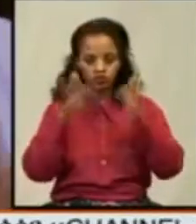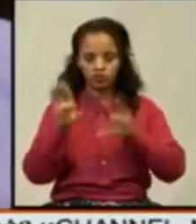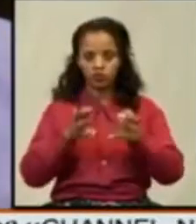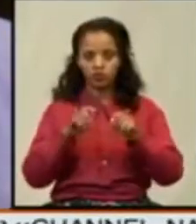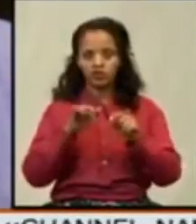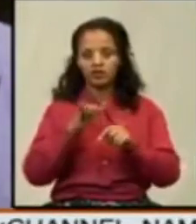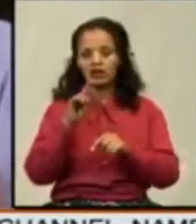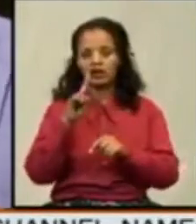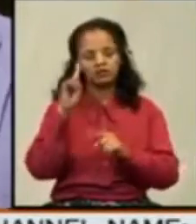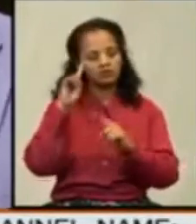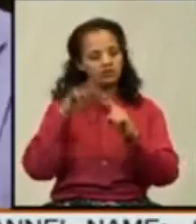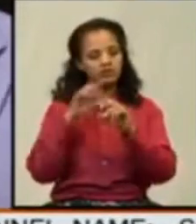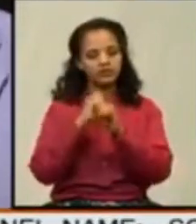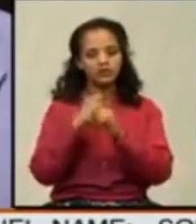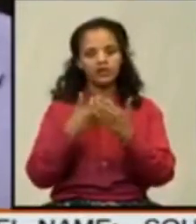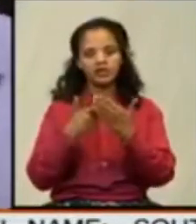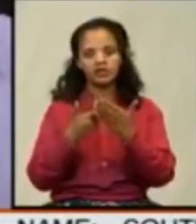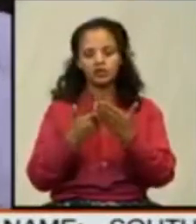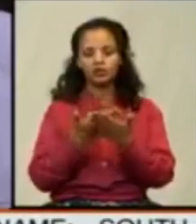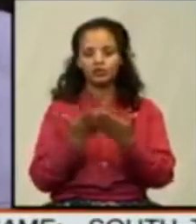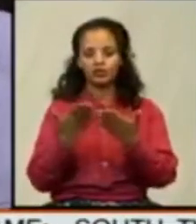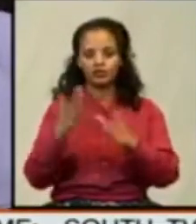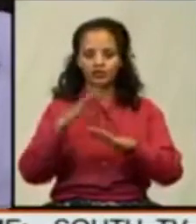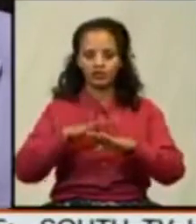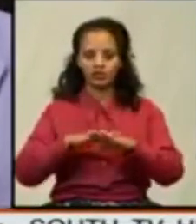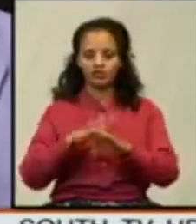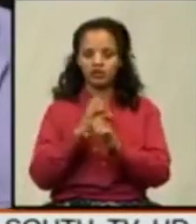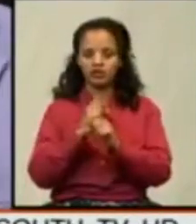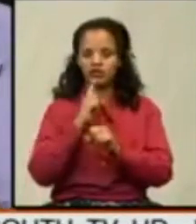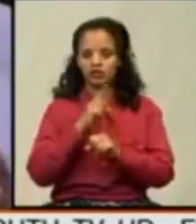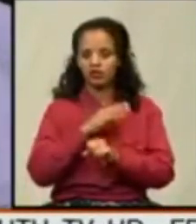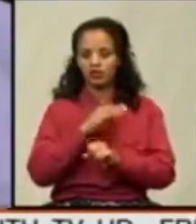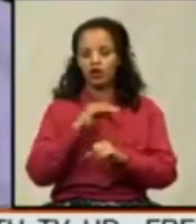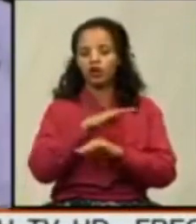አንድ ግብ ይዞ የተነሳው ይሄ እነኚህ ጉዳዮች ጋር የተያያዘ ነውና